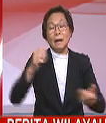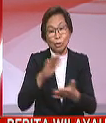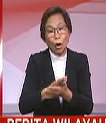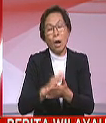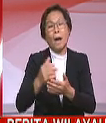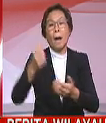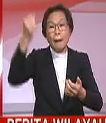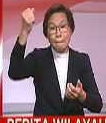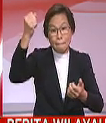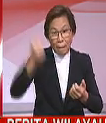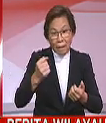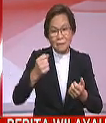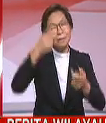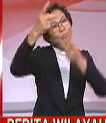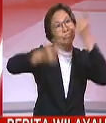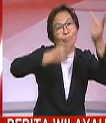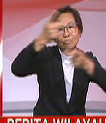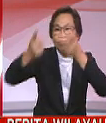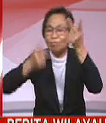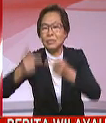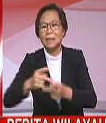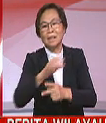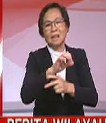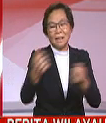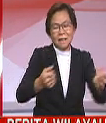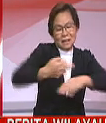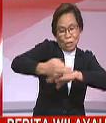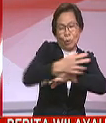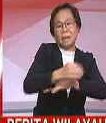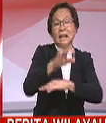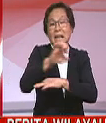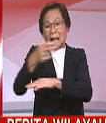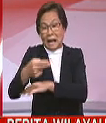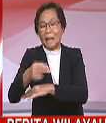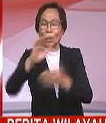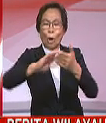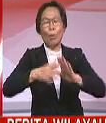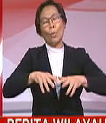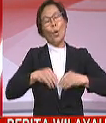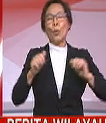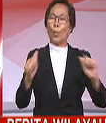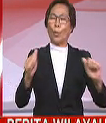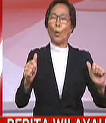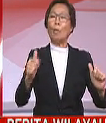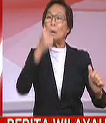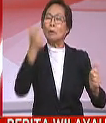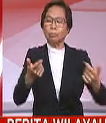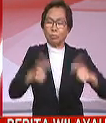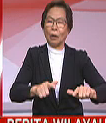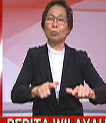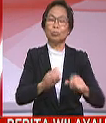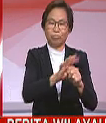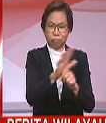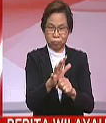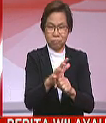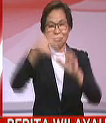persiaran, kereta sewa dan e-hailing turut diterima baik komuniti tersebut yang terkesan dengan pandemik COVID-19.